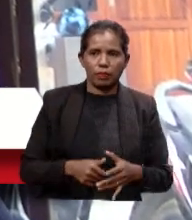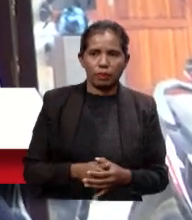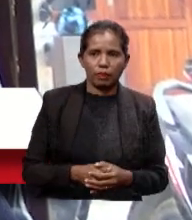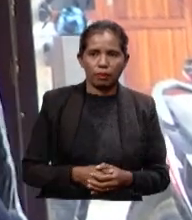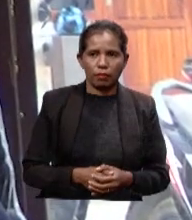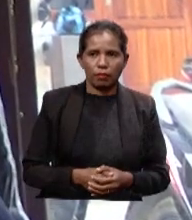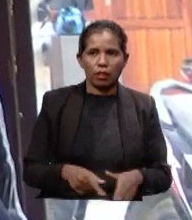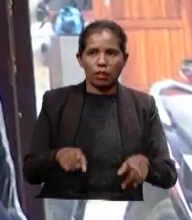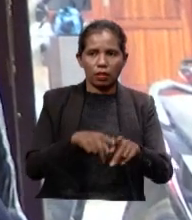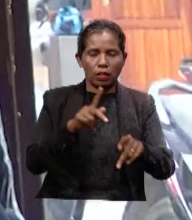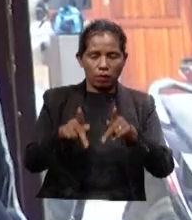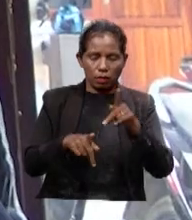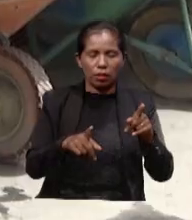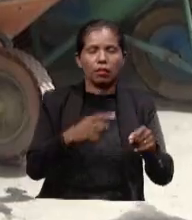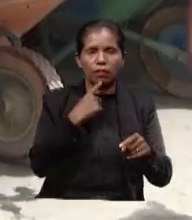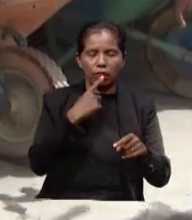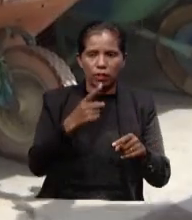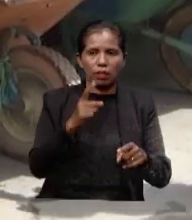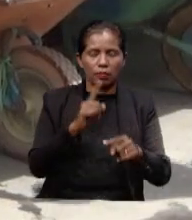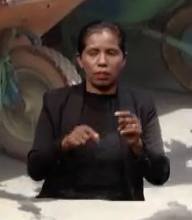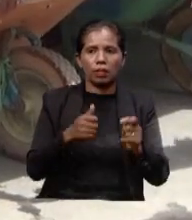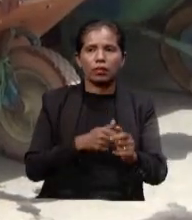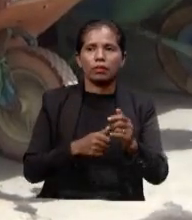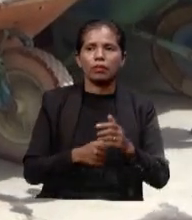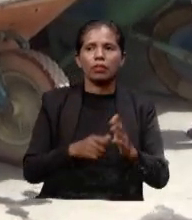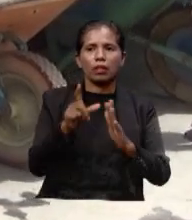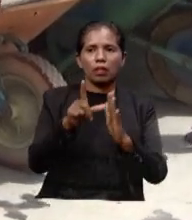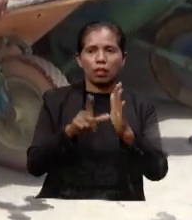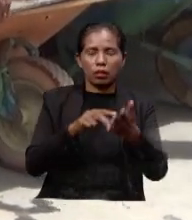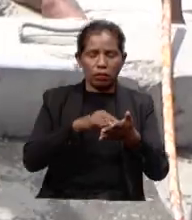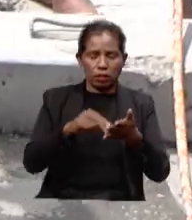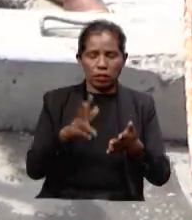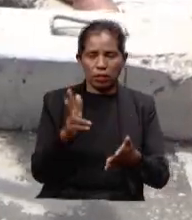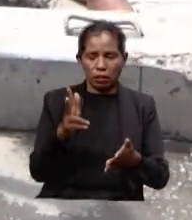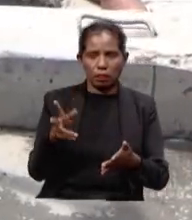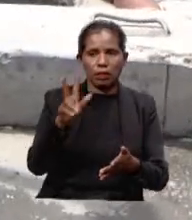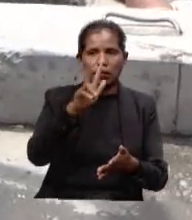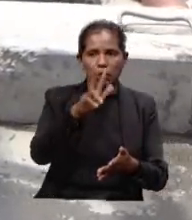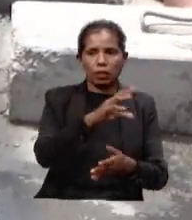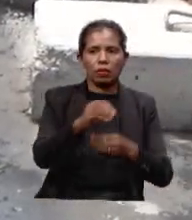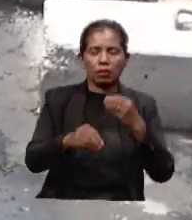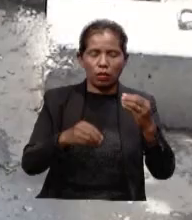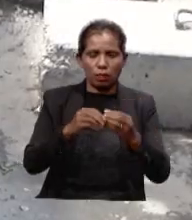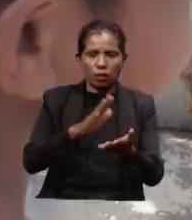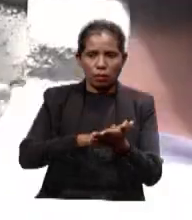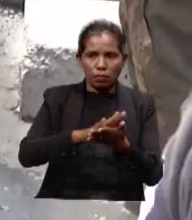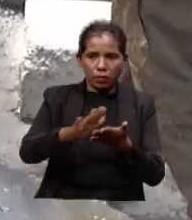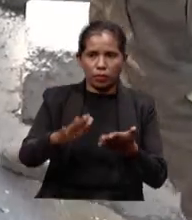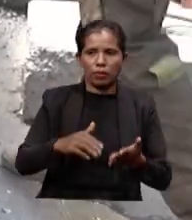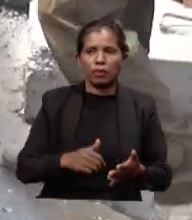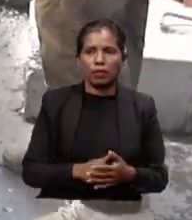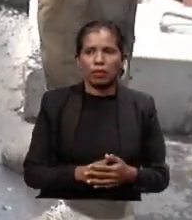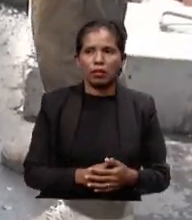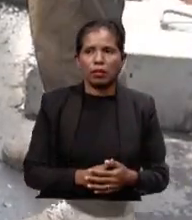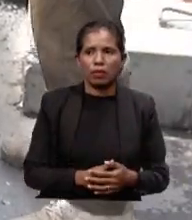ne andar sidadan kontra ba lei. Lei nomor 33/2008 kona ba zene na orren público. Amba vision